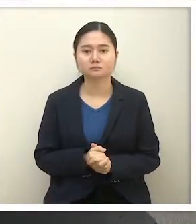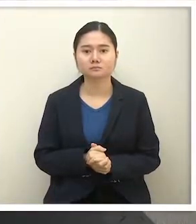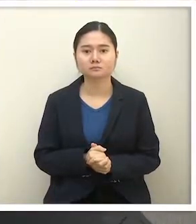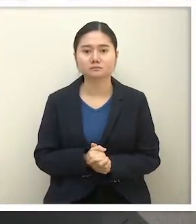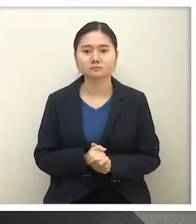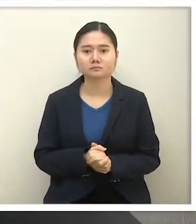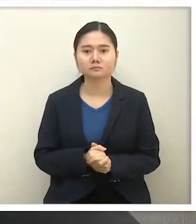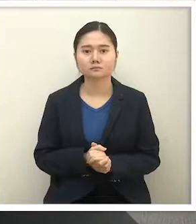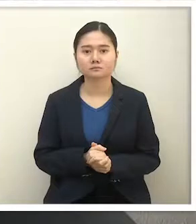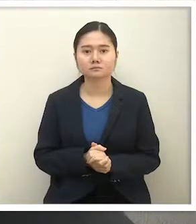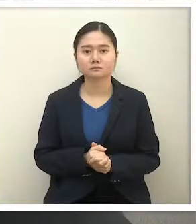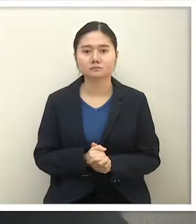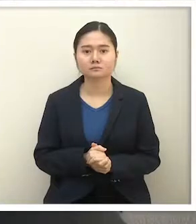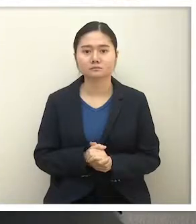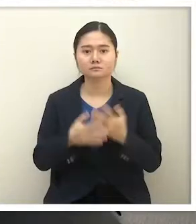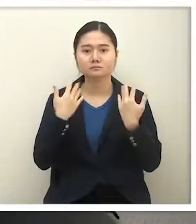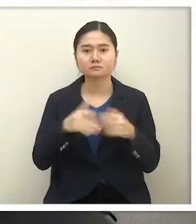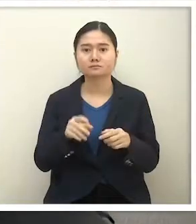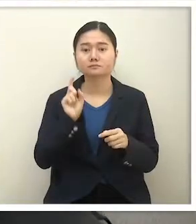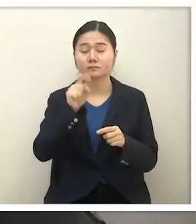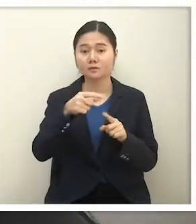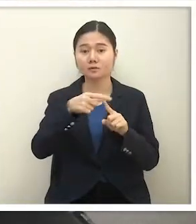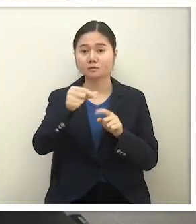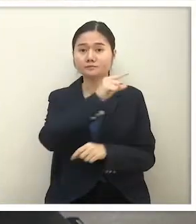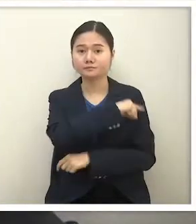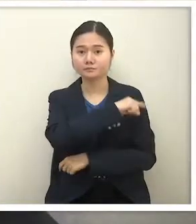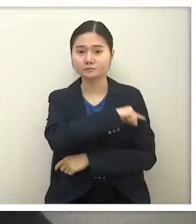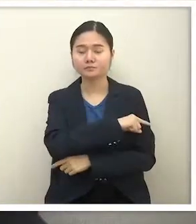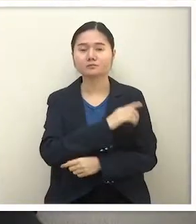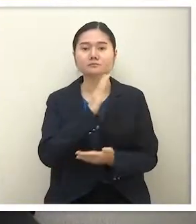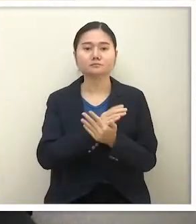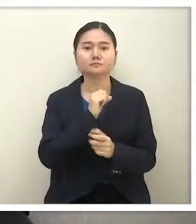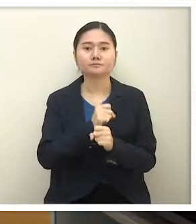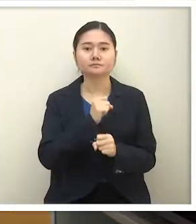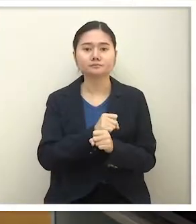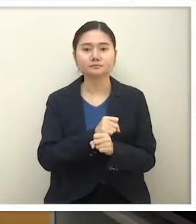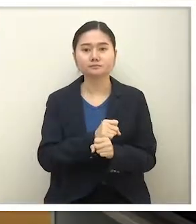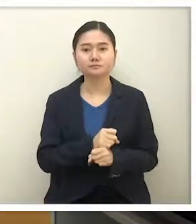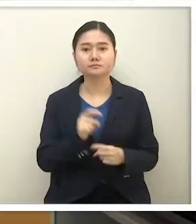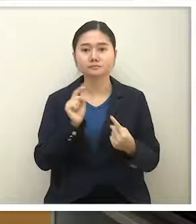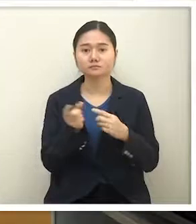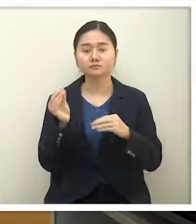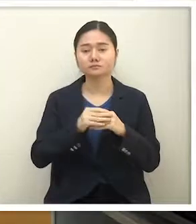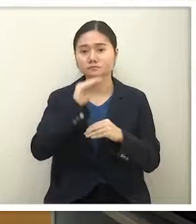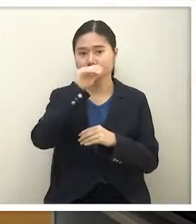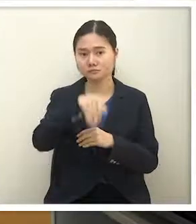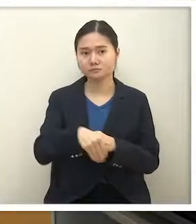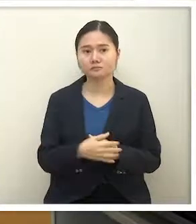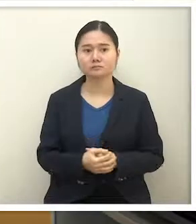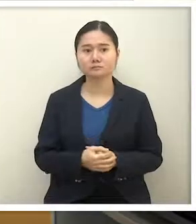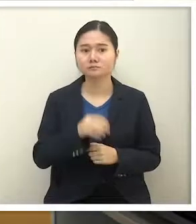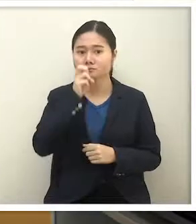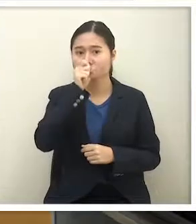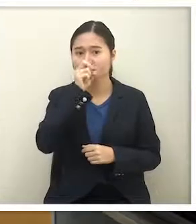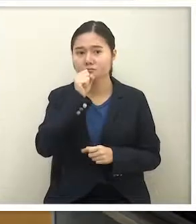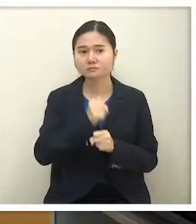จากนั้นก็ไปคลิกลูกศรสีขาวนะครับเพื่อหยุดการทำงานของการเพิ่มงวงคราวนี้ลองทดสอ